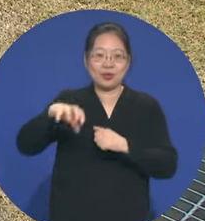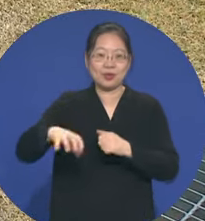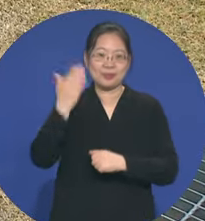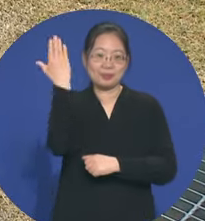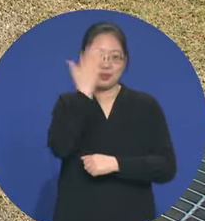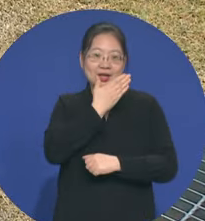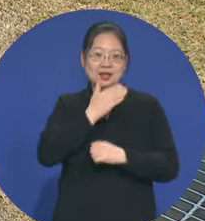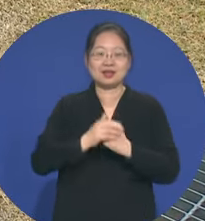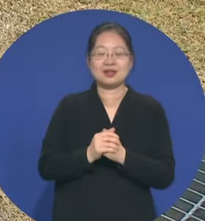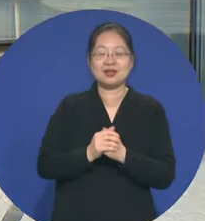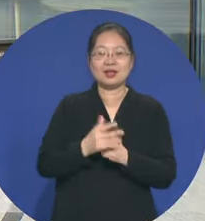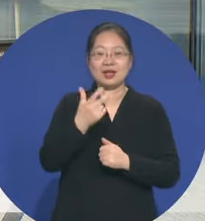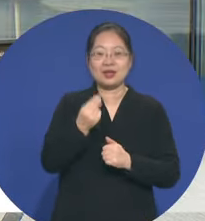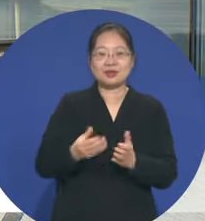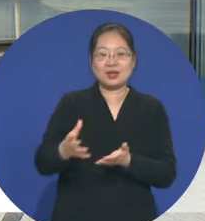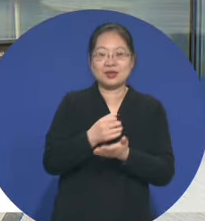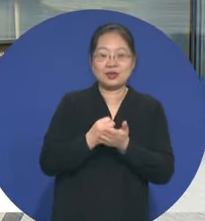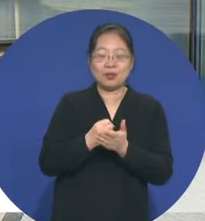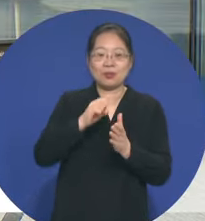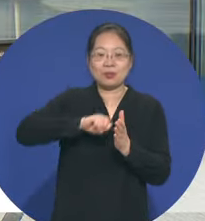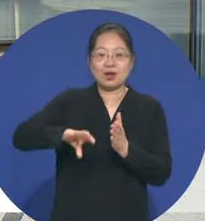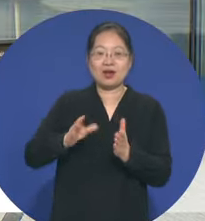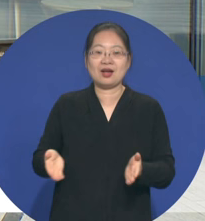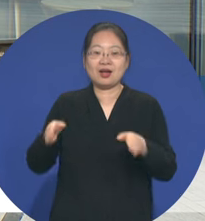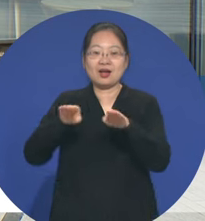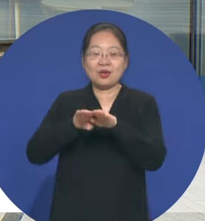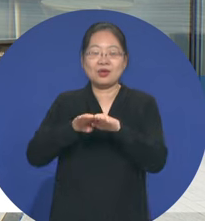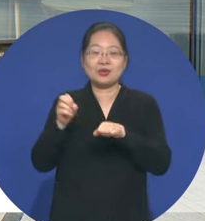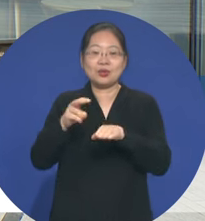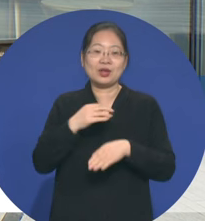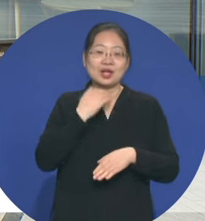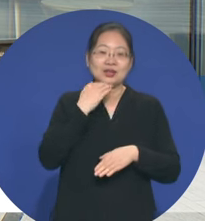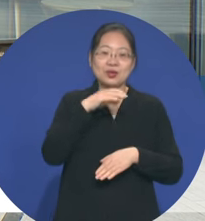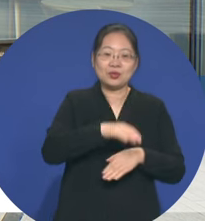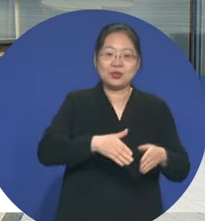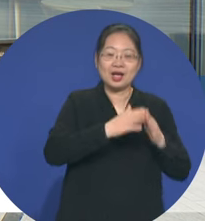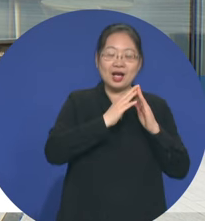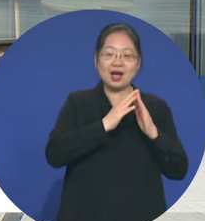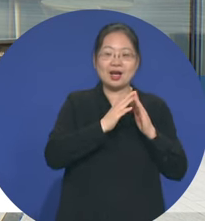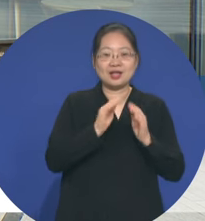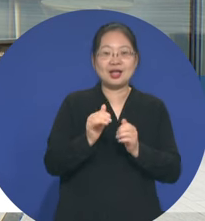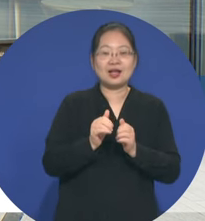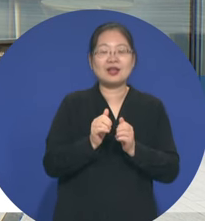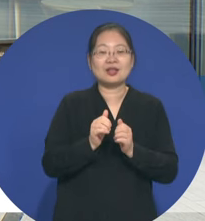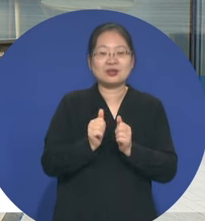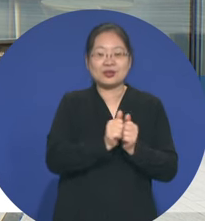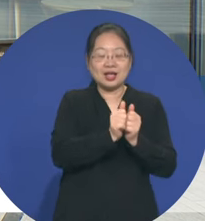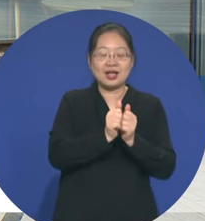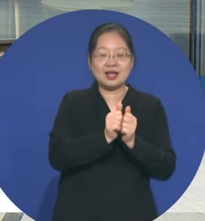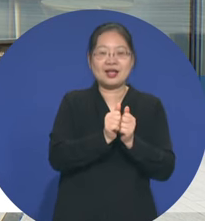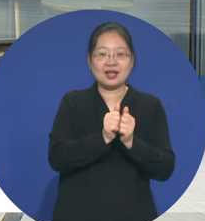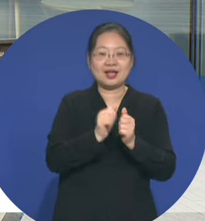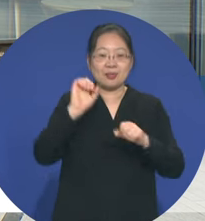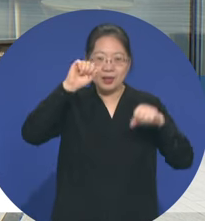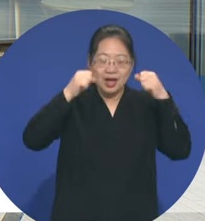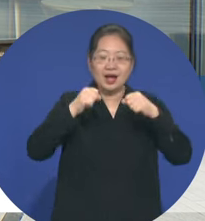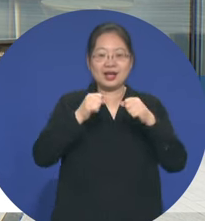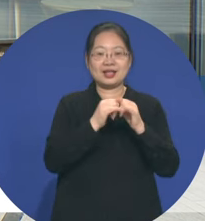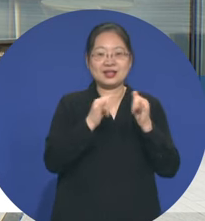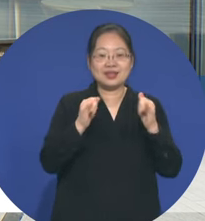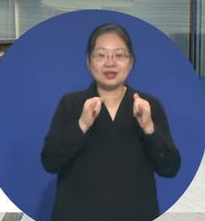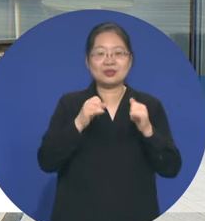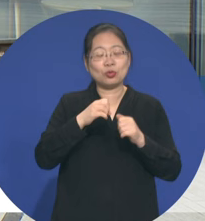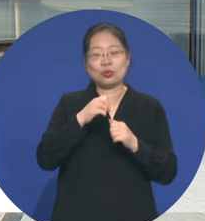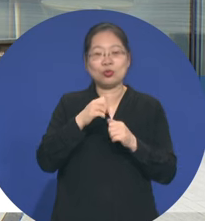띄게 깨끗해졌습니다 배변 수고함 대기사 설치는 반려인 비반려인 모두를 위한 것이기 때문에